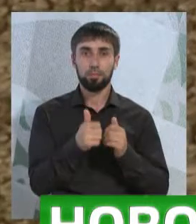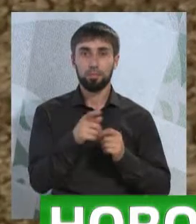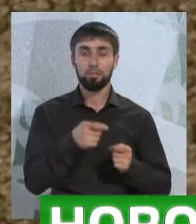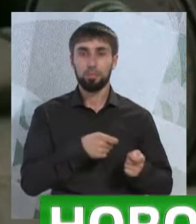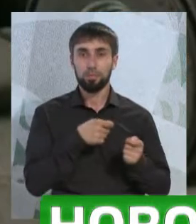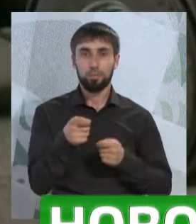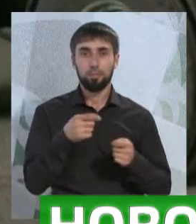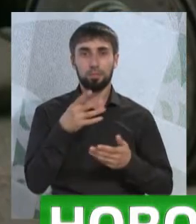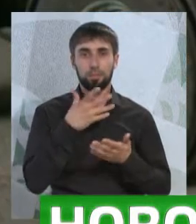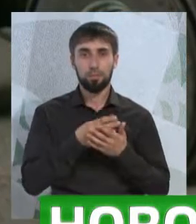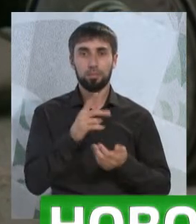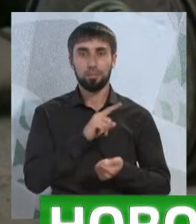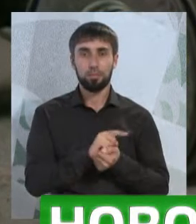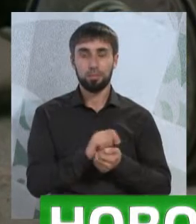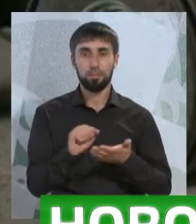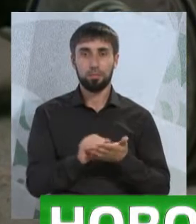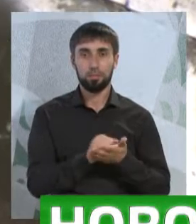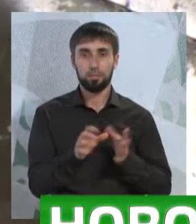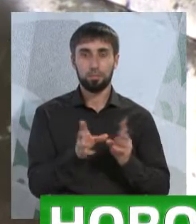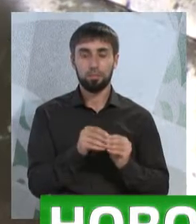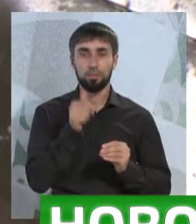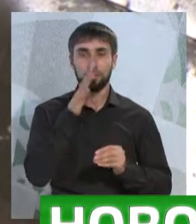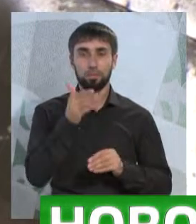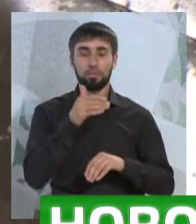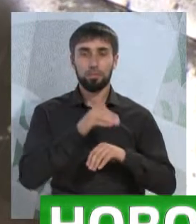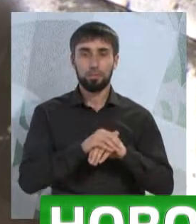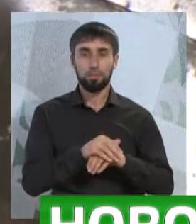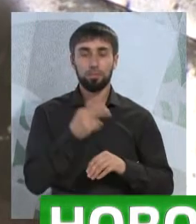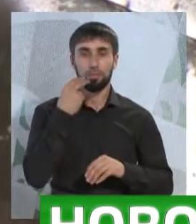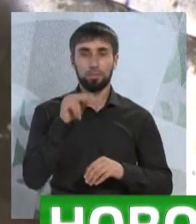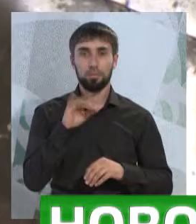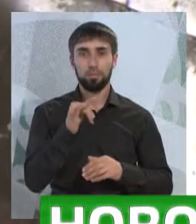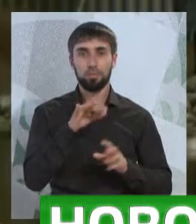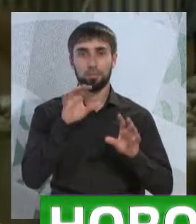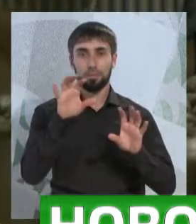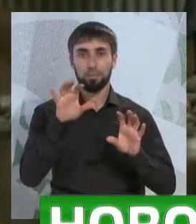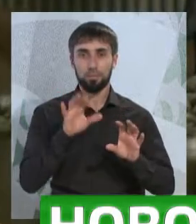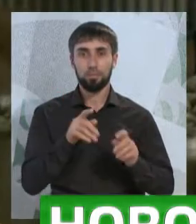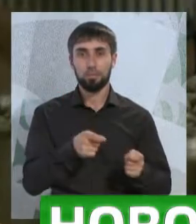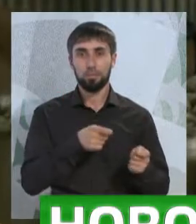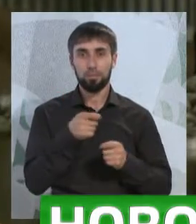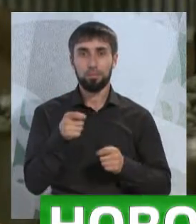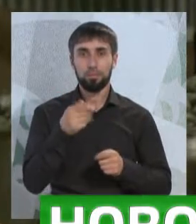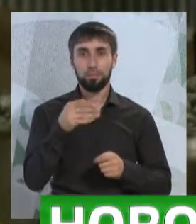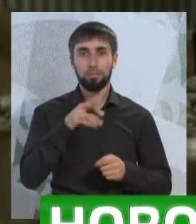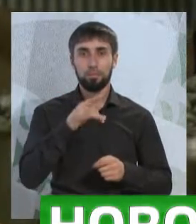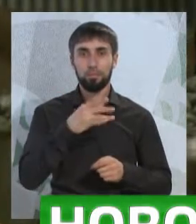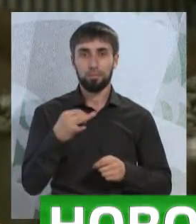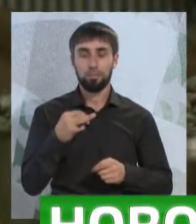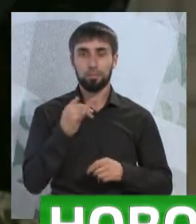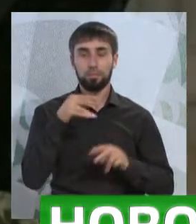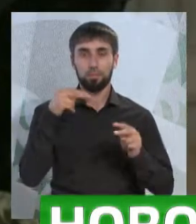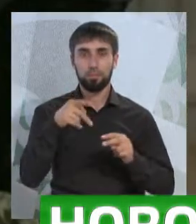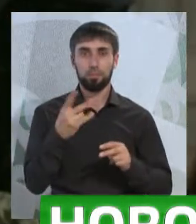перевозчики должны иметь при себе сопроводительные документы, которые подтверждают качество и законность перевозимой продукции. Также в свидетельстве